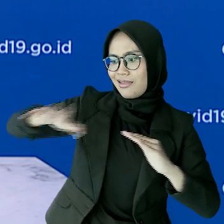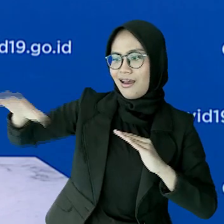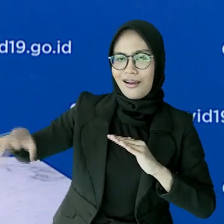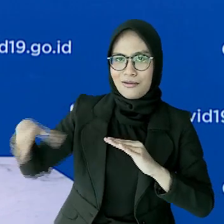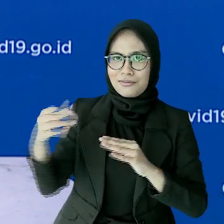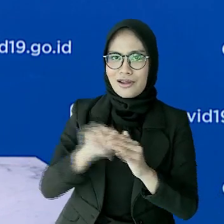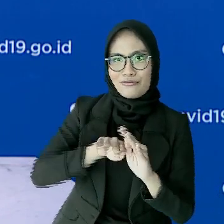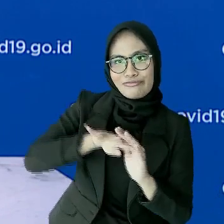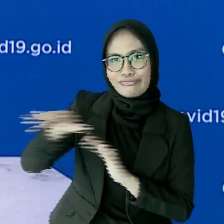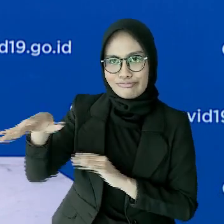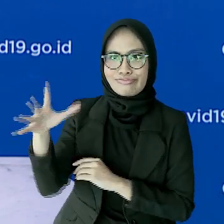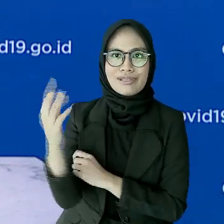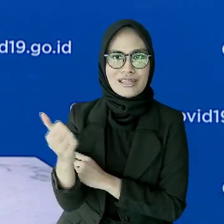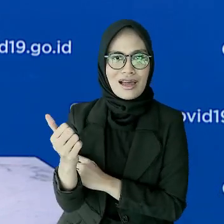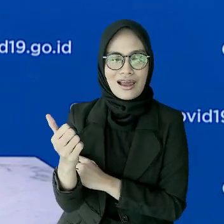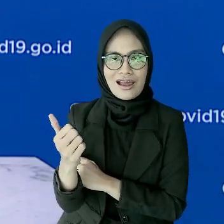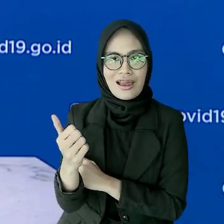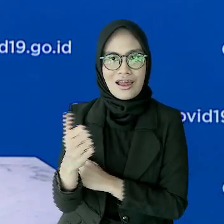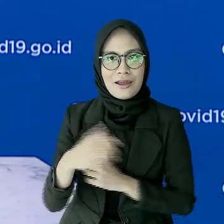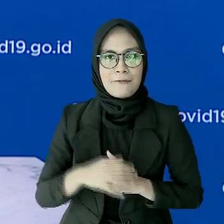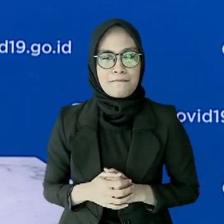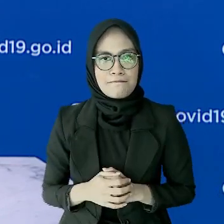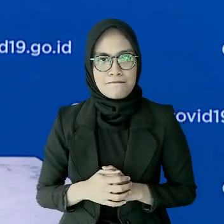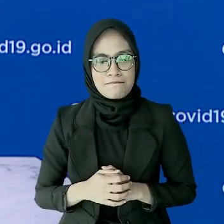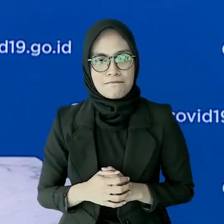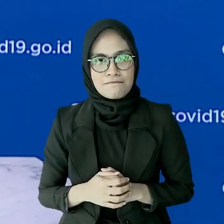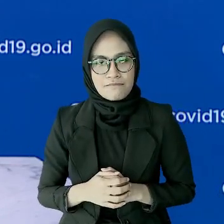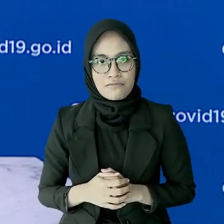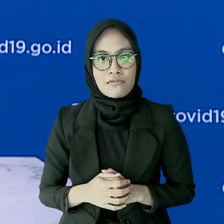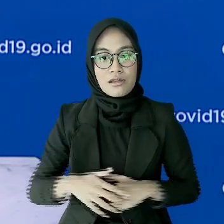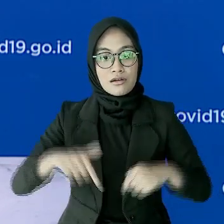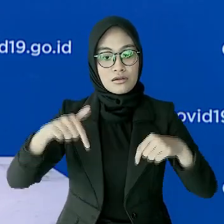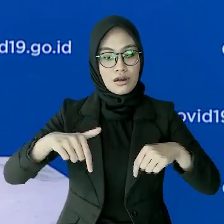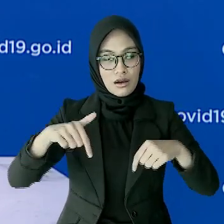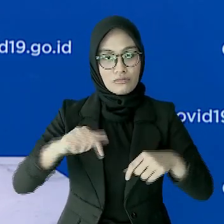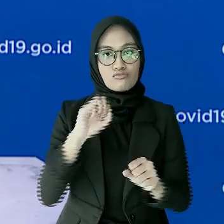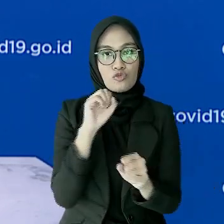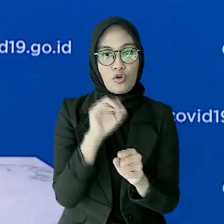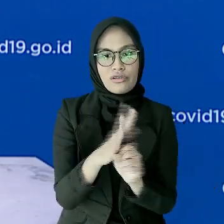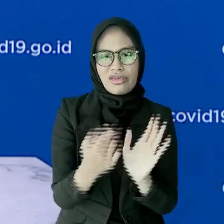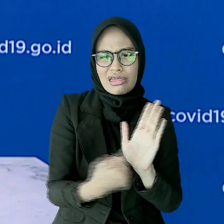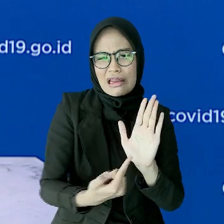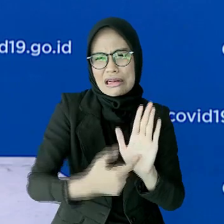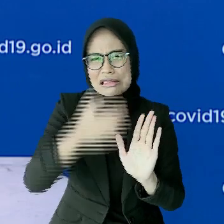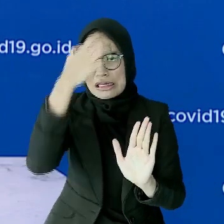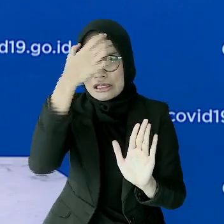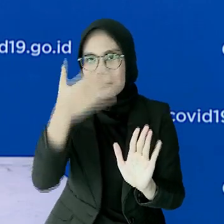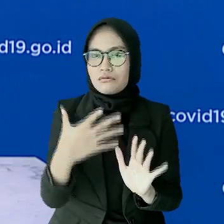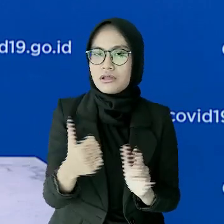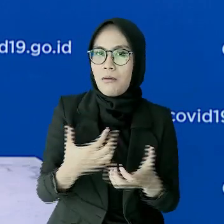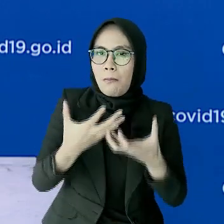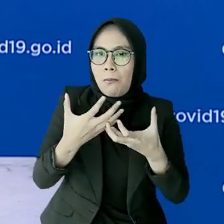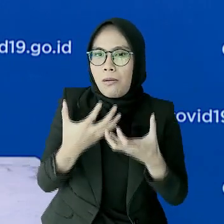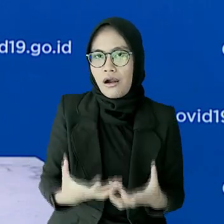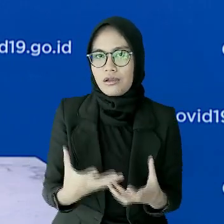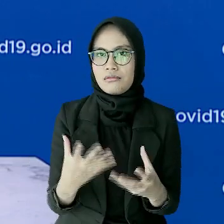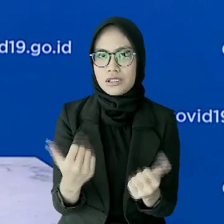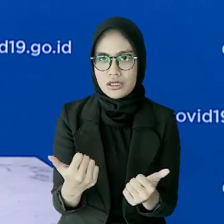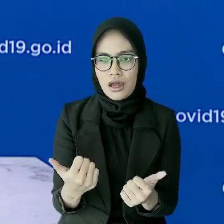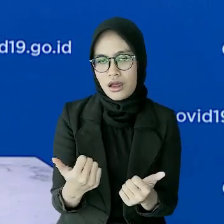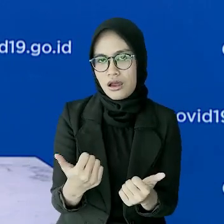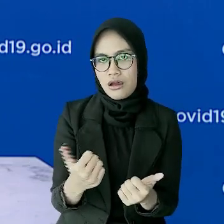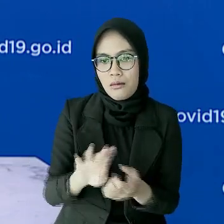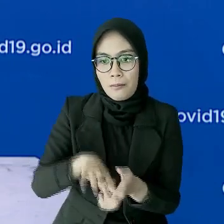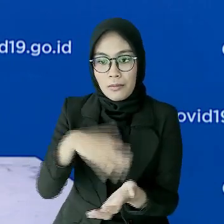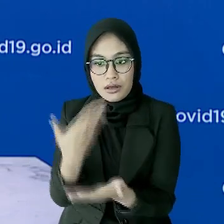tinggi terbukti dapat mencegah keparahan gejala pada pasien COVID-19, sehingga juga dapat menurunkan potensi